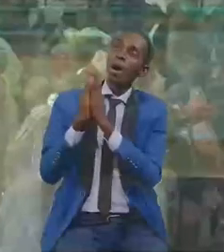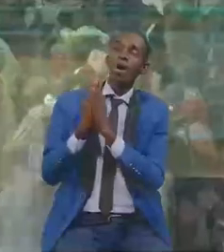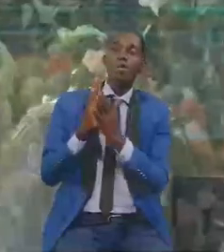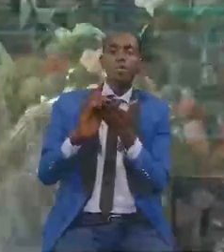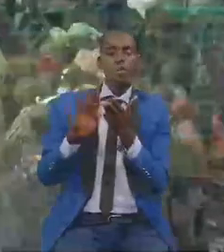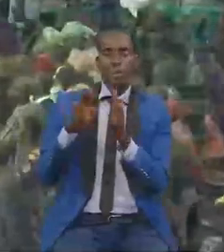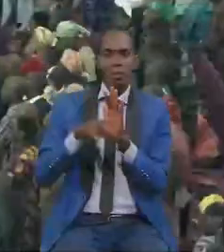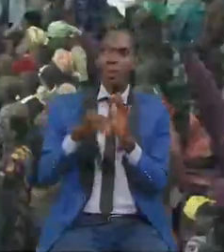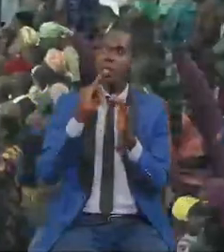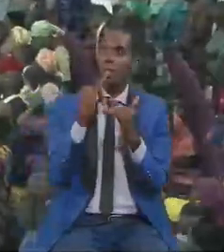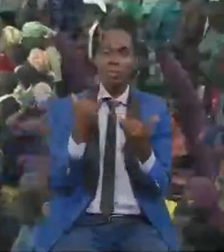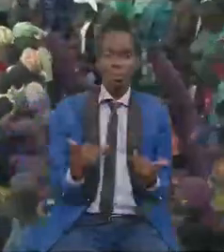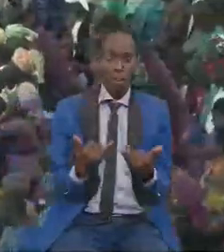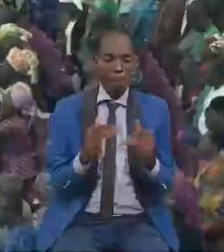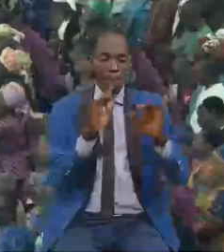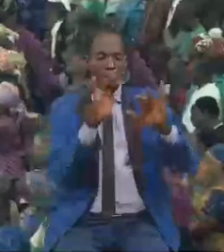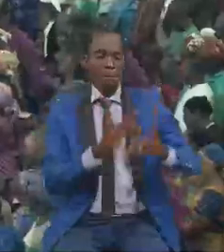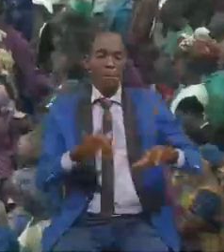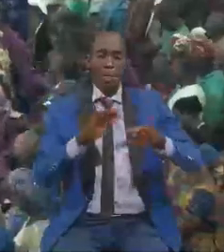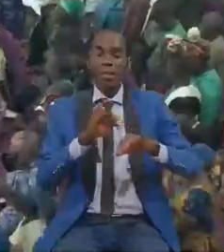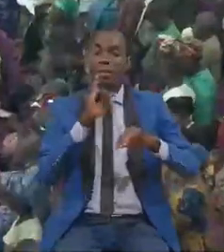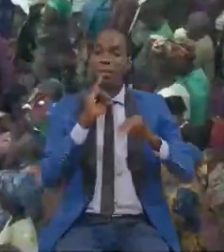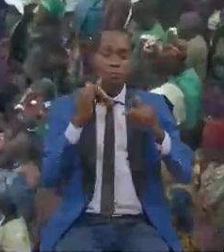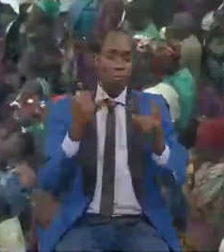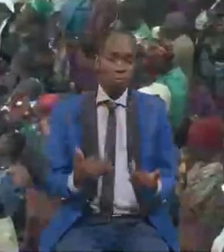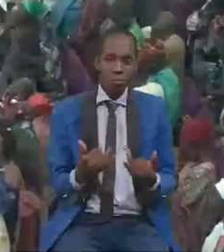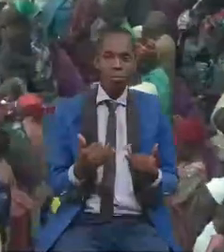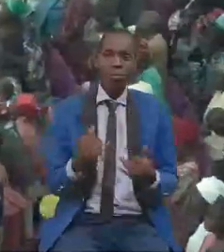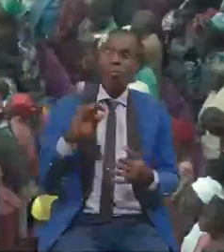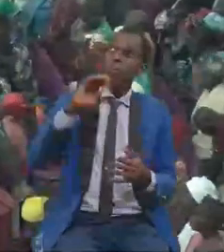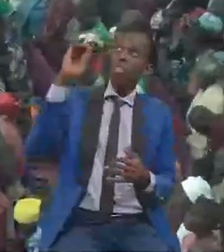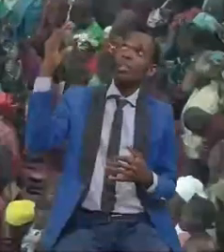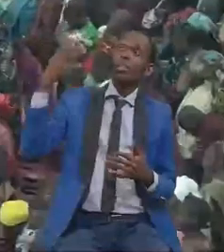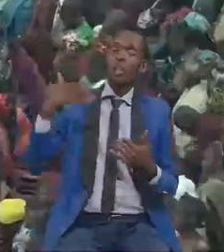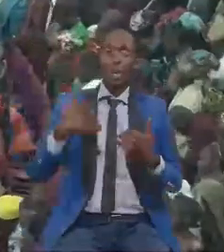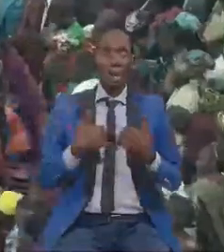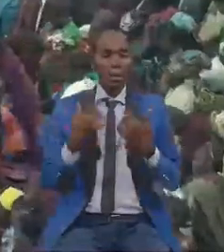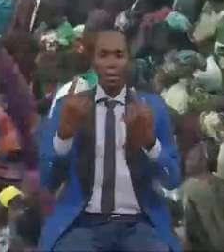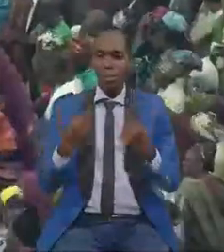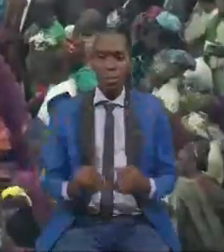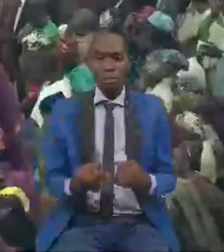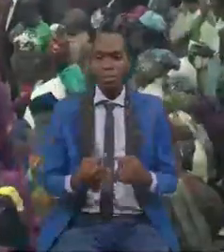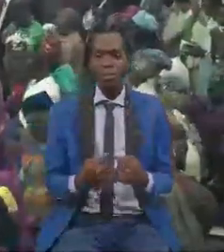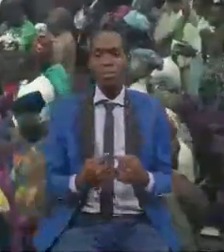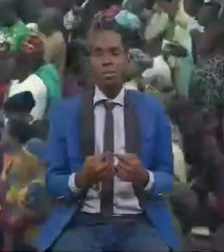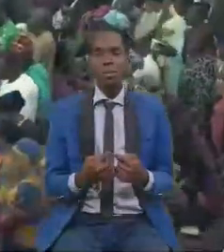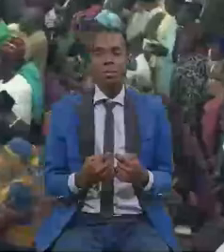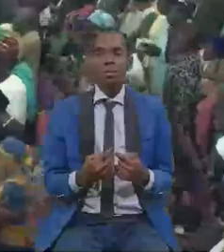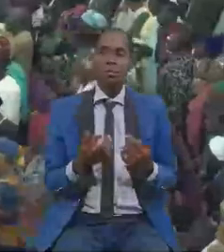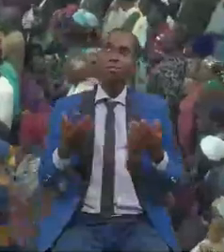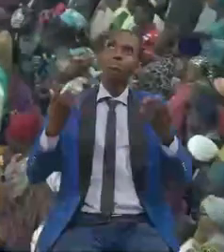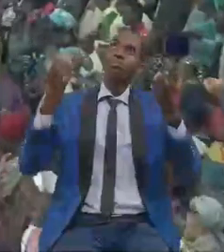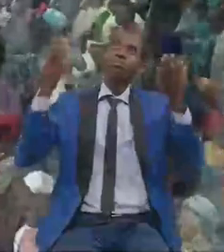la miséricorde est venue, la grâce est là. Alors tends la main de foi pour